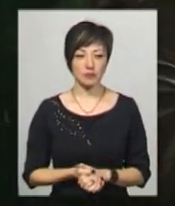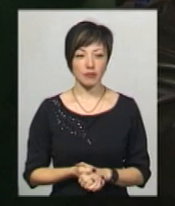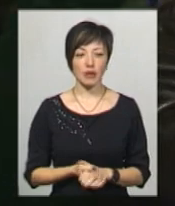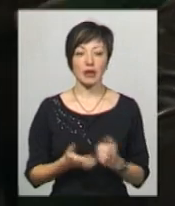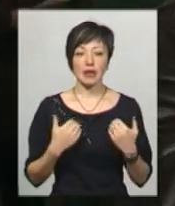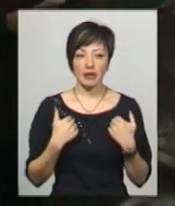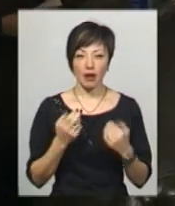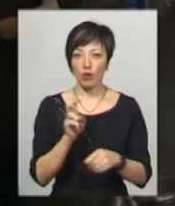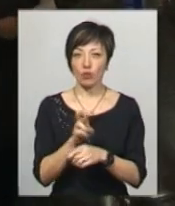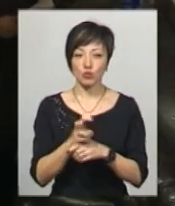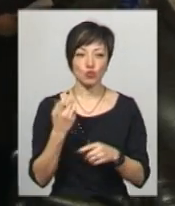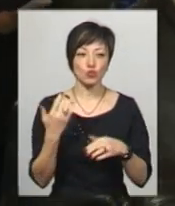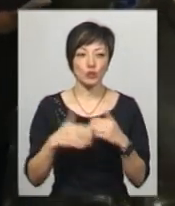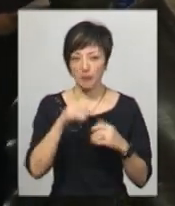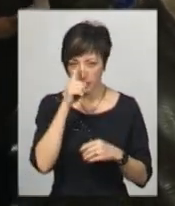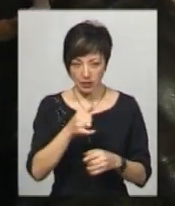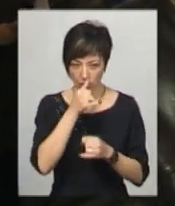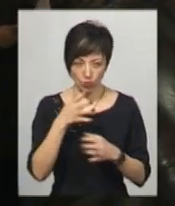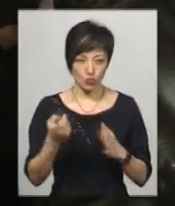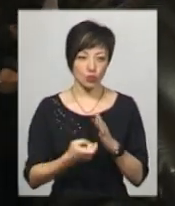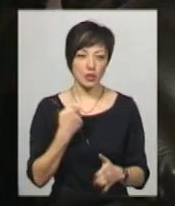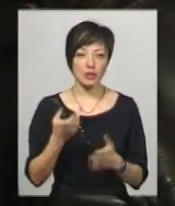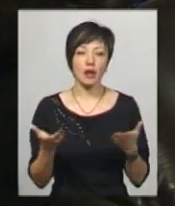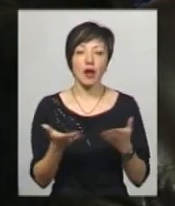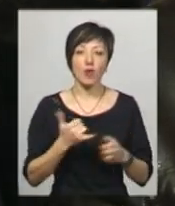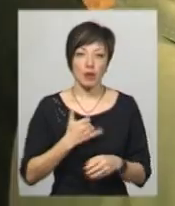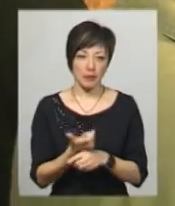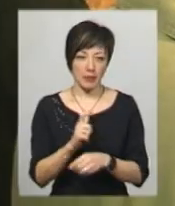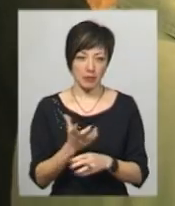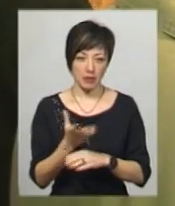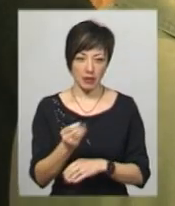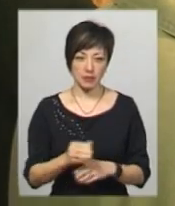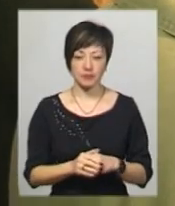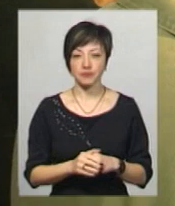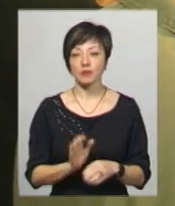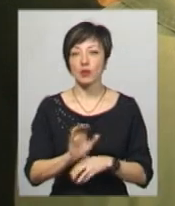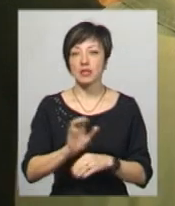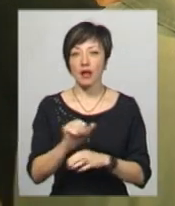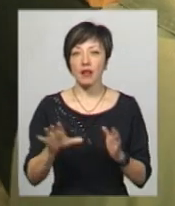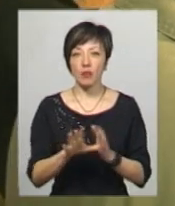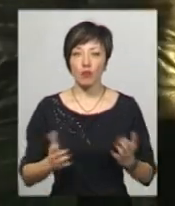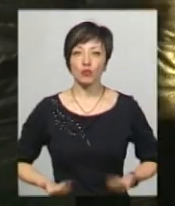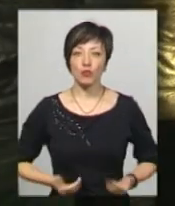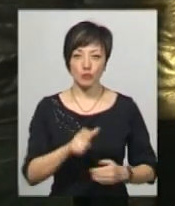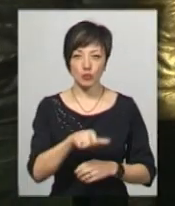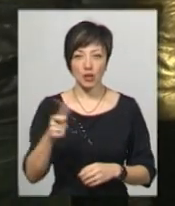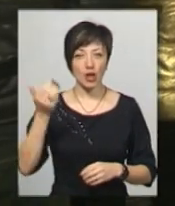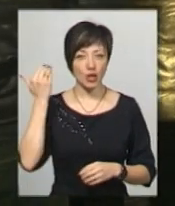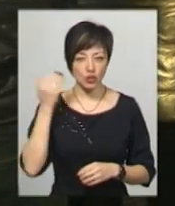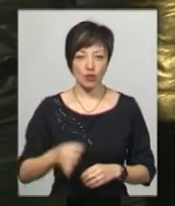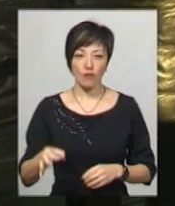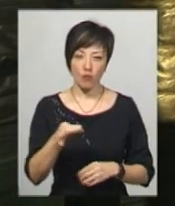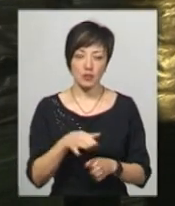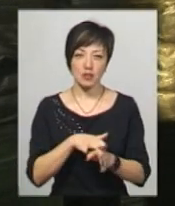Я оце хожу тут уже місяць, я не можу знати, яка в мене переплата. Постачання електричної енергії побутовим споживачам раніше в